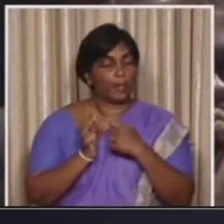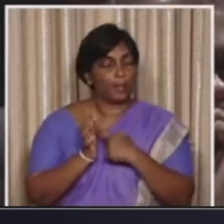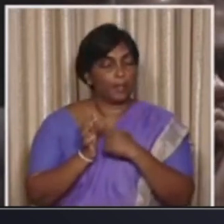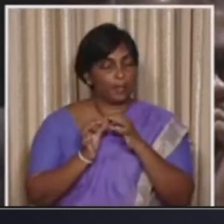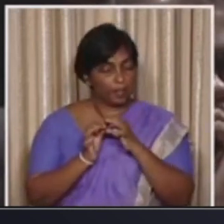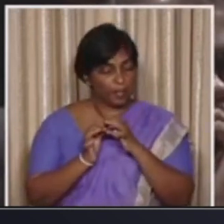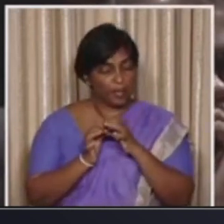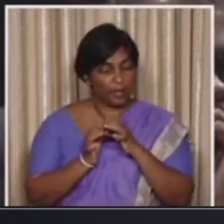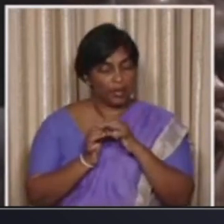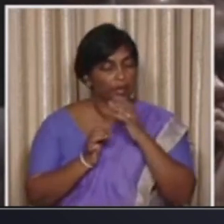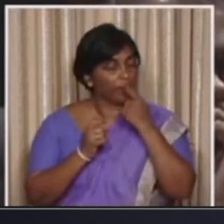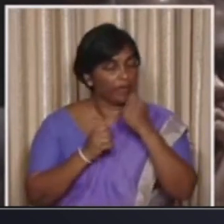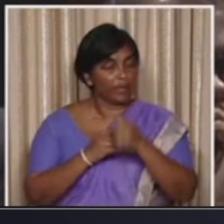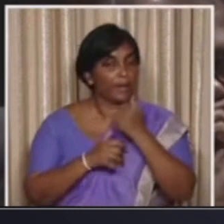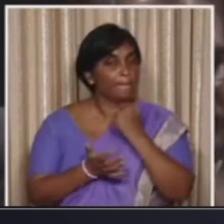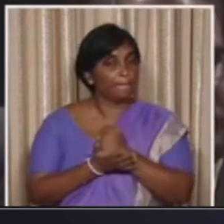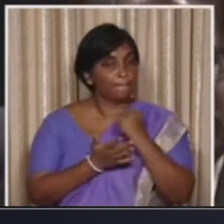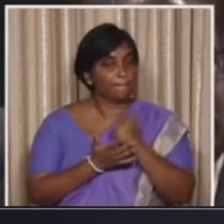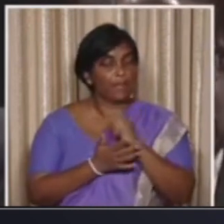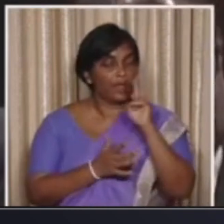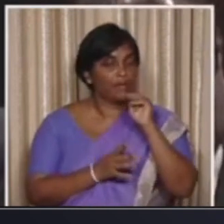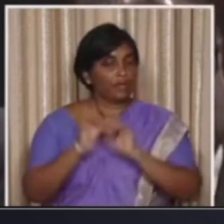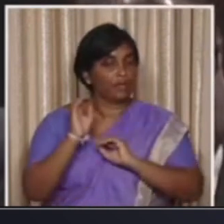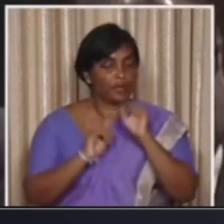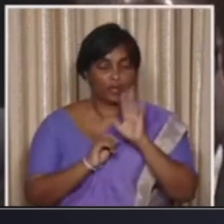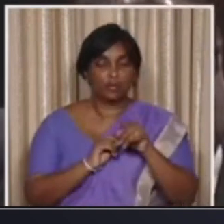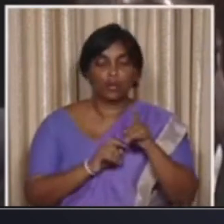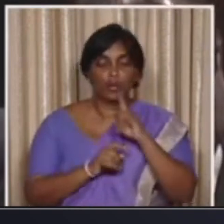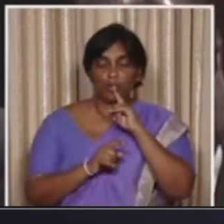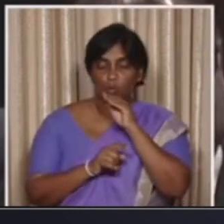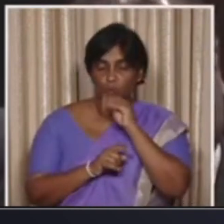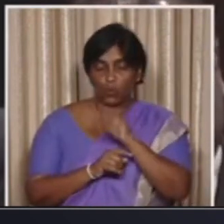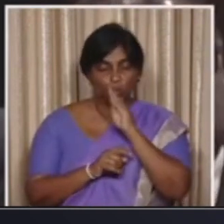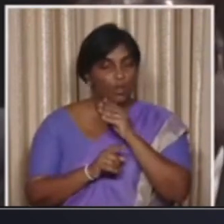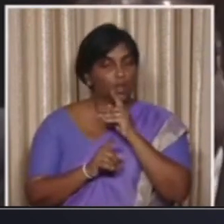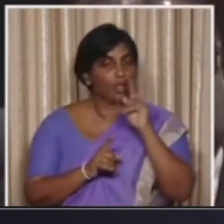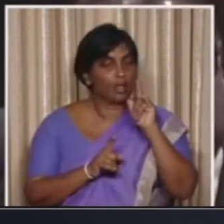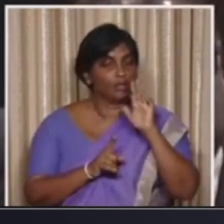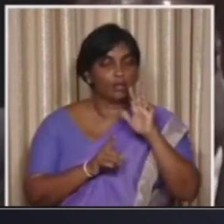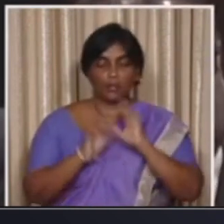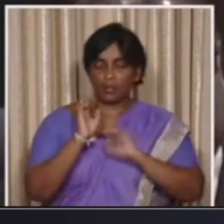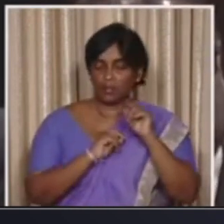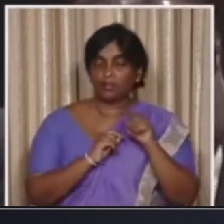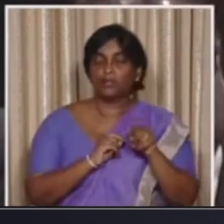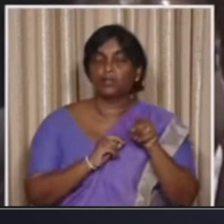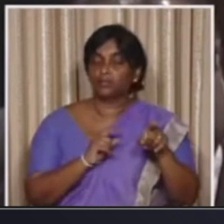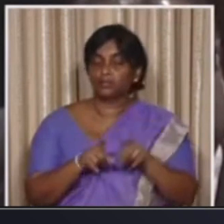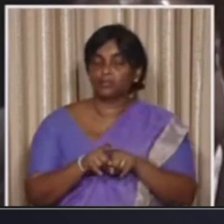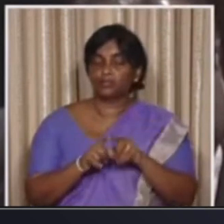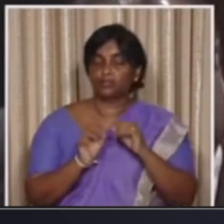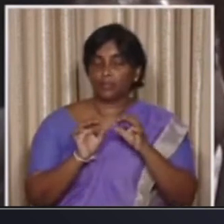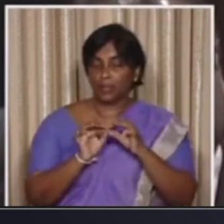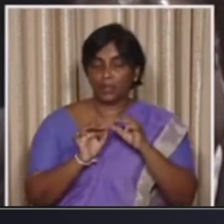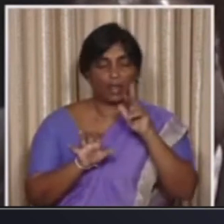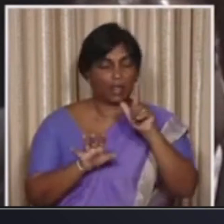ඒ වටිනාකමෙන් බැංකු දෙකේ 20%ක් කියන්නේ හරියටම රුපියල් බිලියන 79ක් මේ ආඩ රුපියල් බිලියන